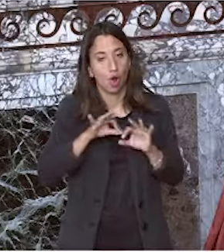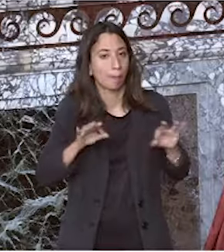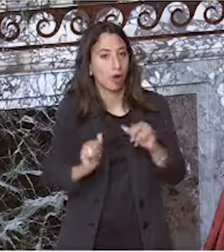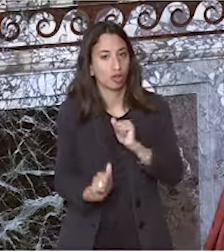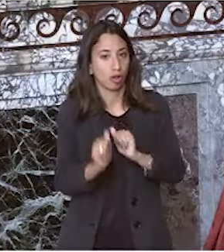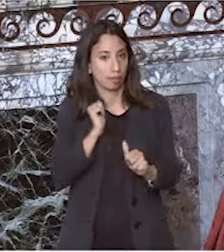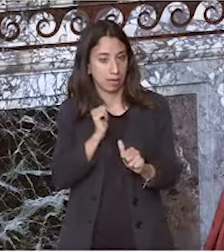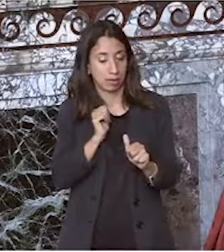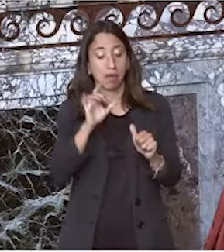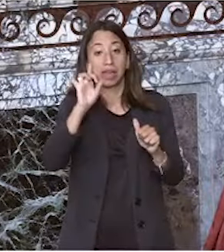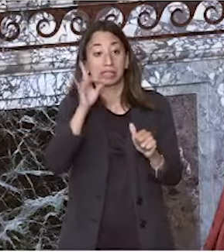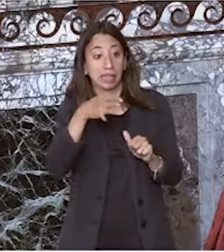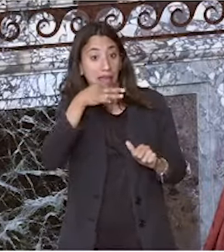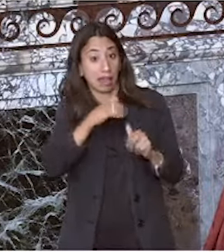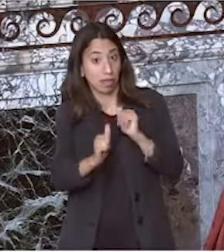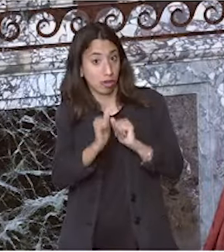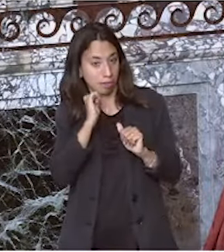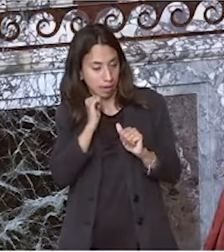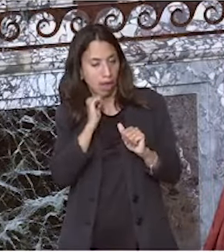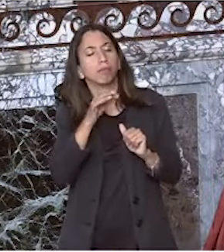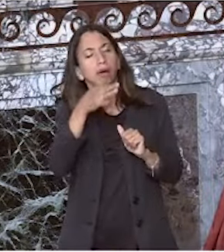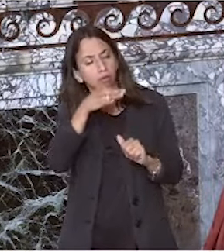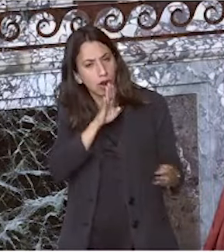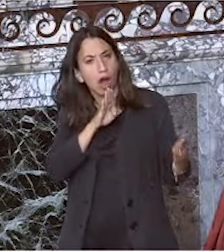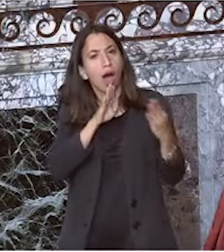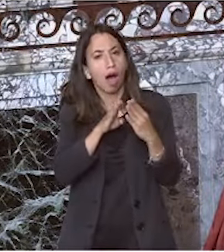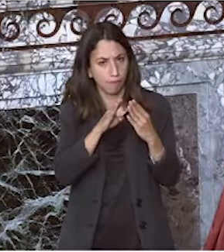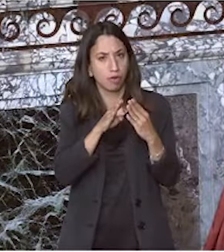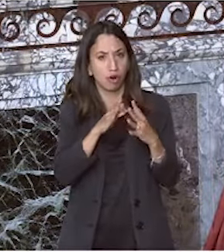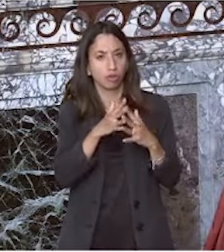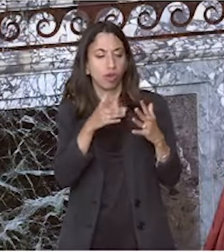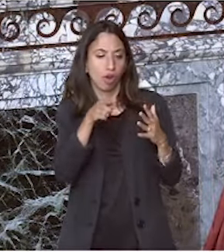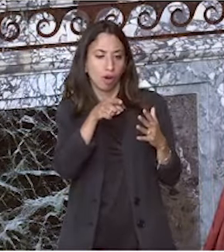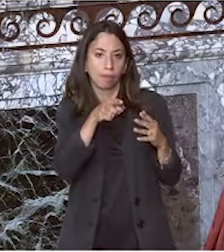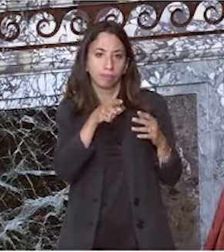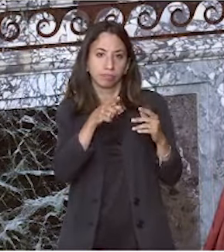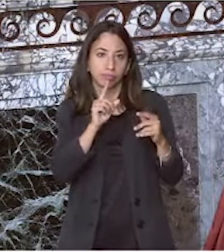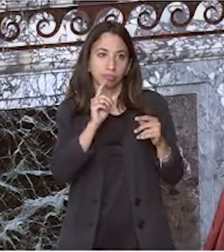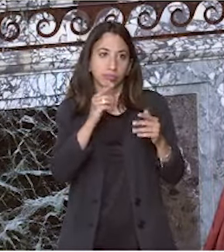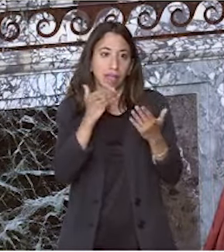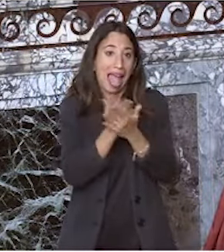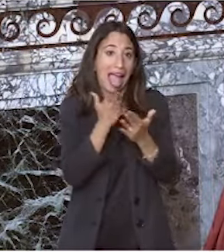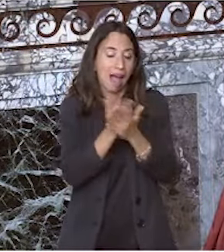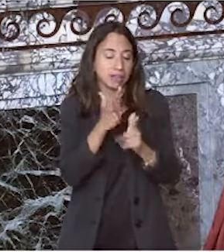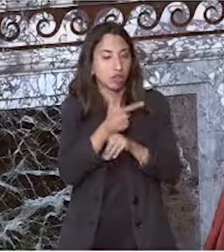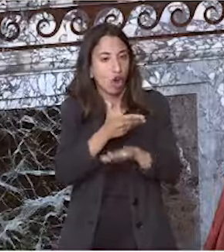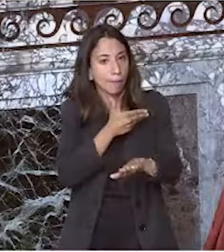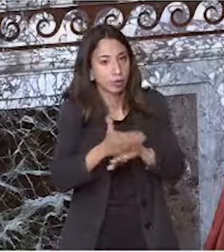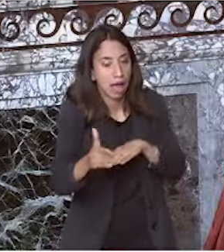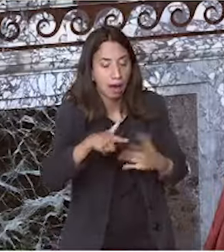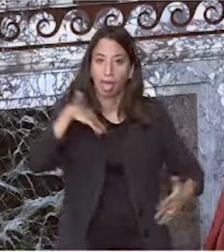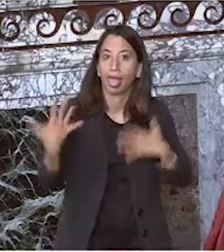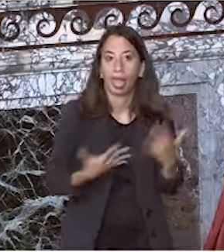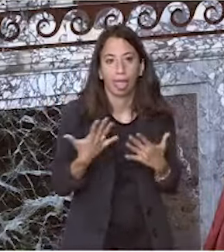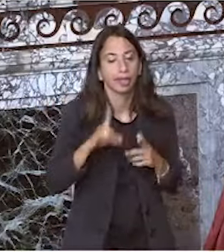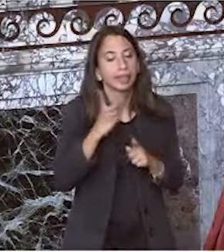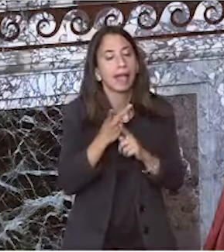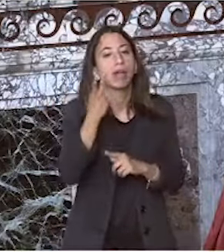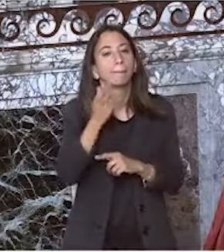permetterà di contenere la volatilità macroeconomica rispetto a un'azione tardiva e precipitosa.